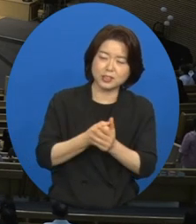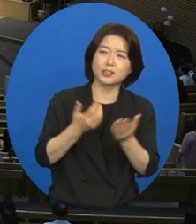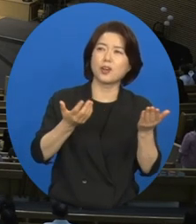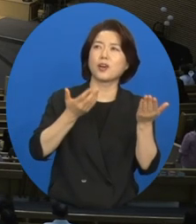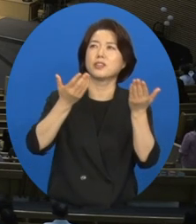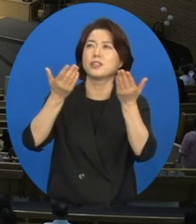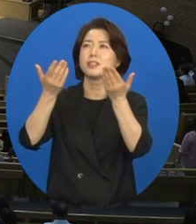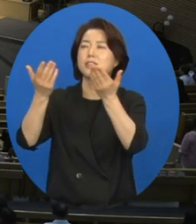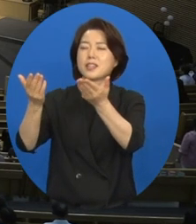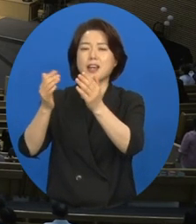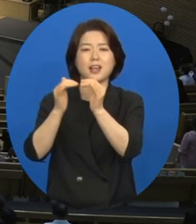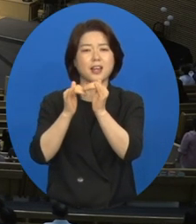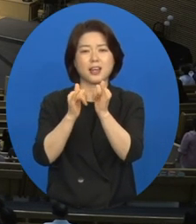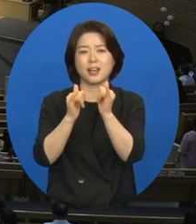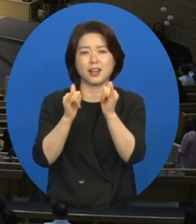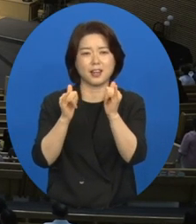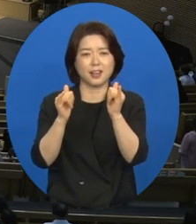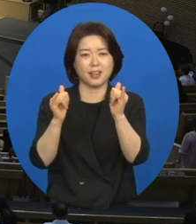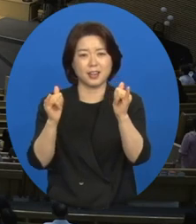생명을 거는 자